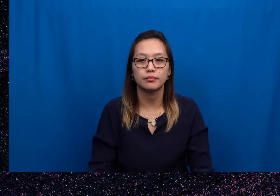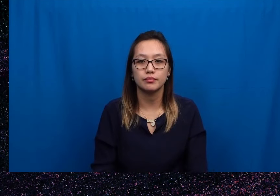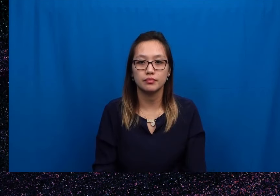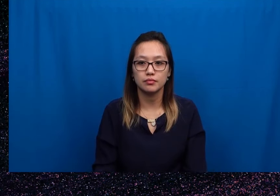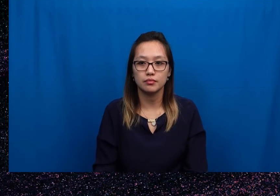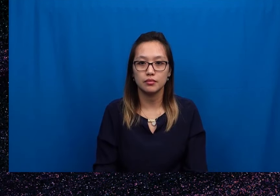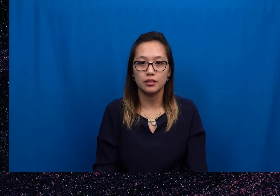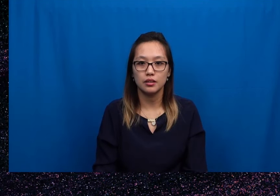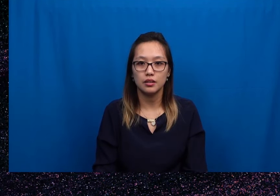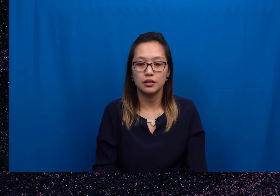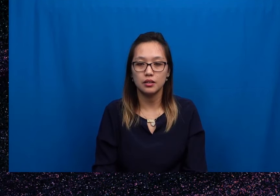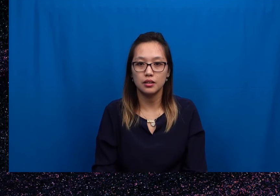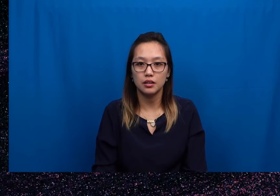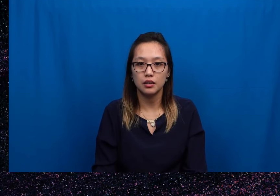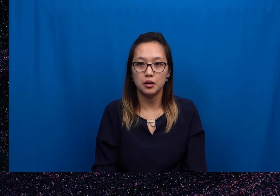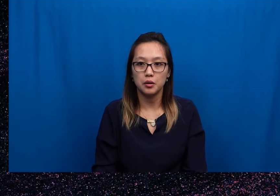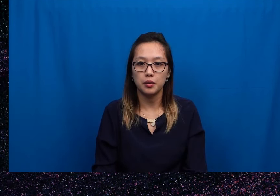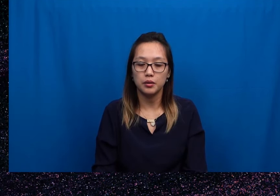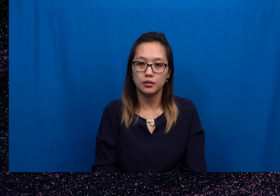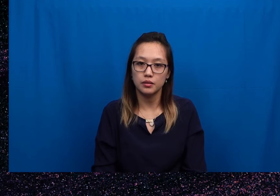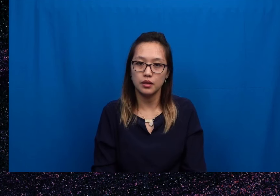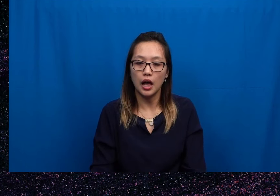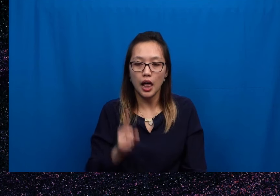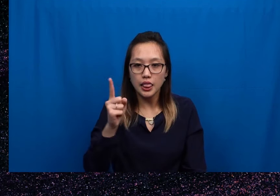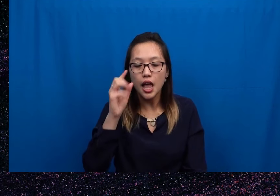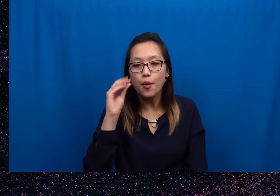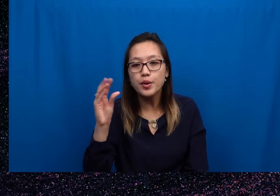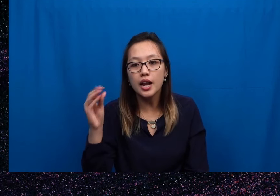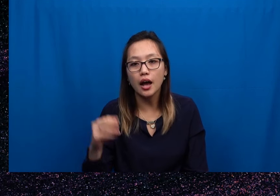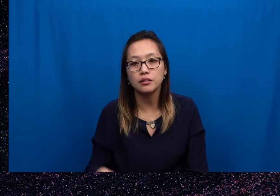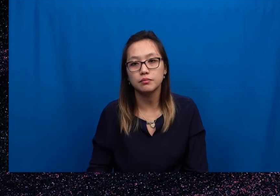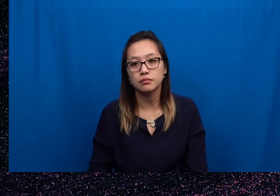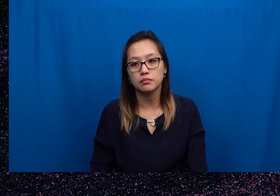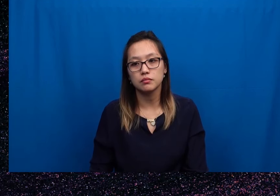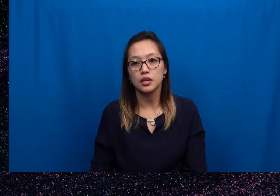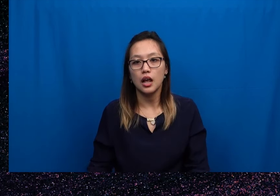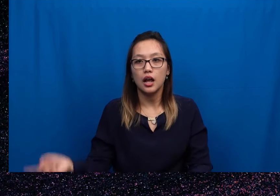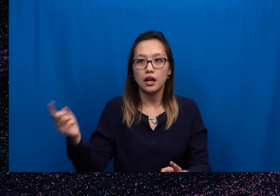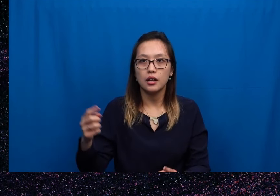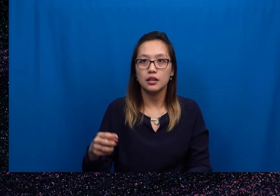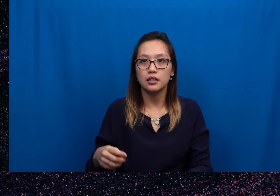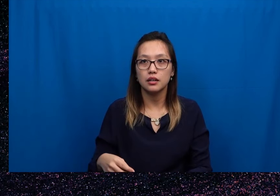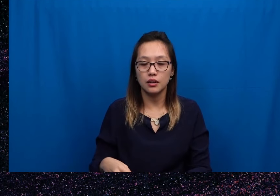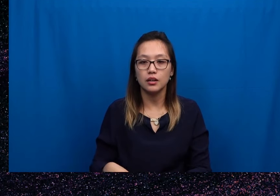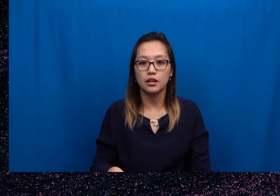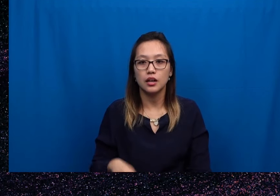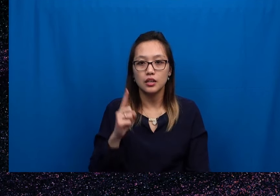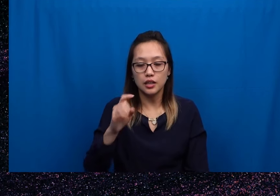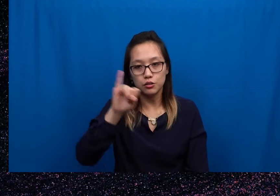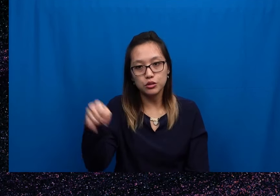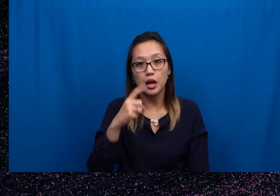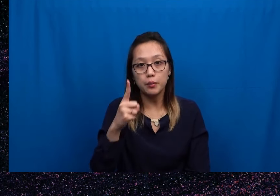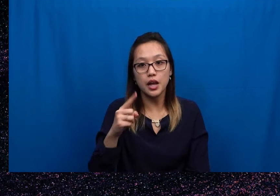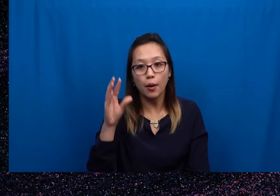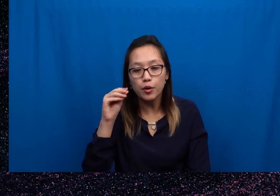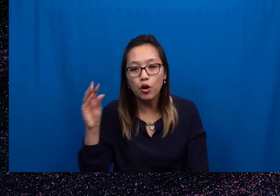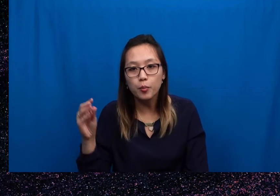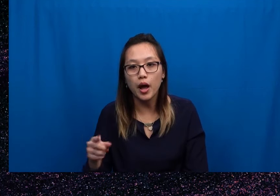satu. Dia katakan bahwa selama kamu masih hidup, kamu bisa membuat pilihan